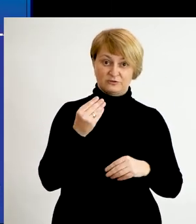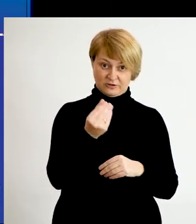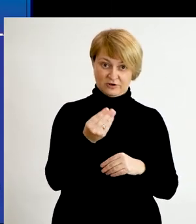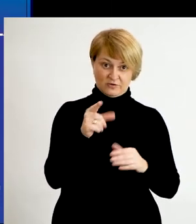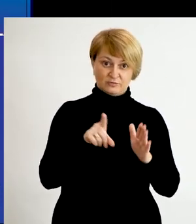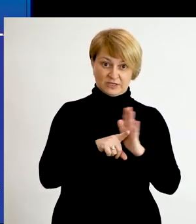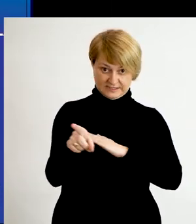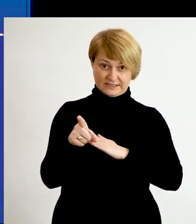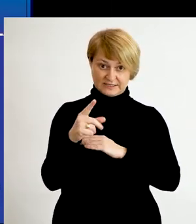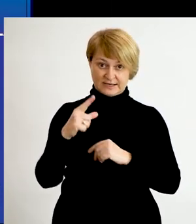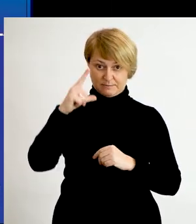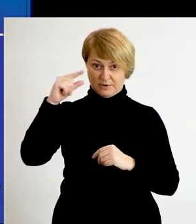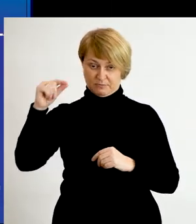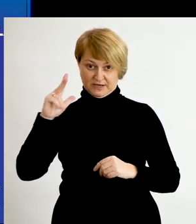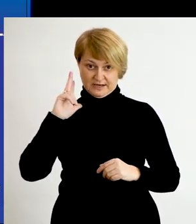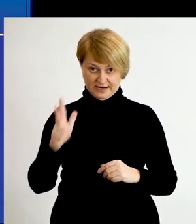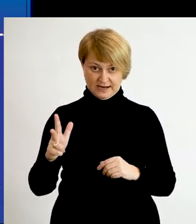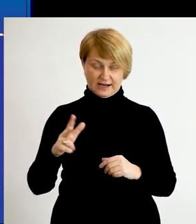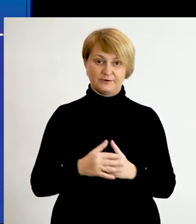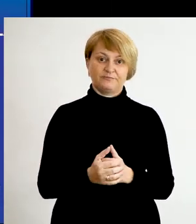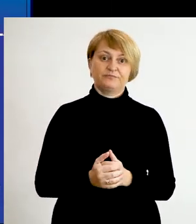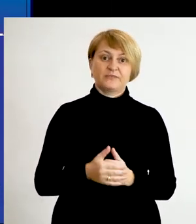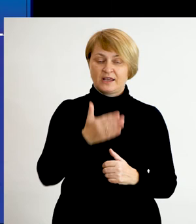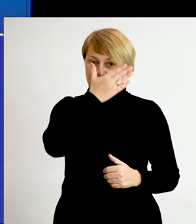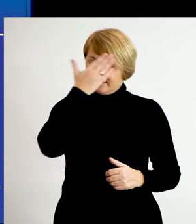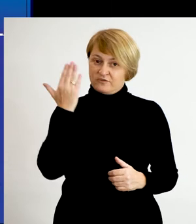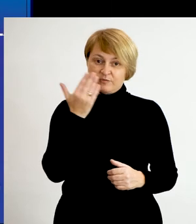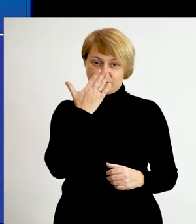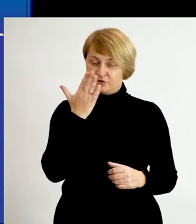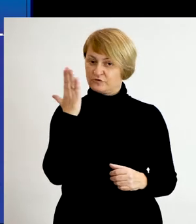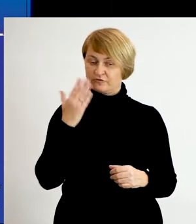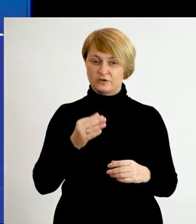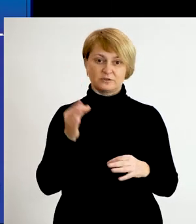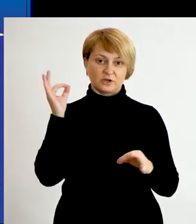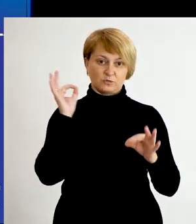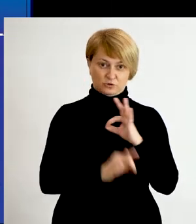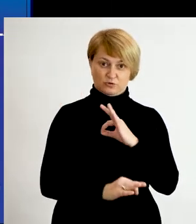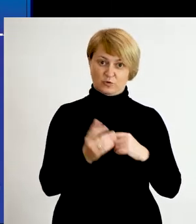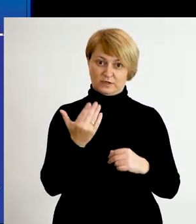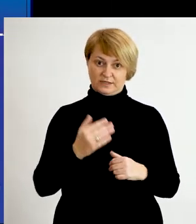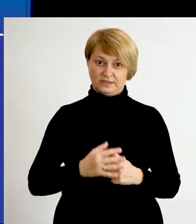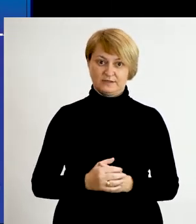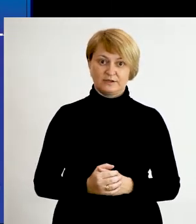kolejny wydatek bieżący, który musimy ponieść i nie wiemy, w jakiej on będzie skali.